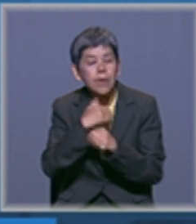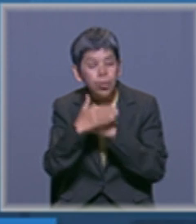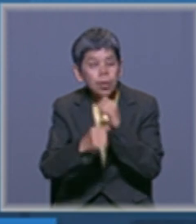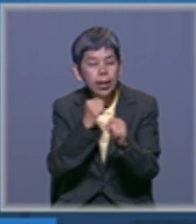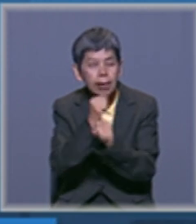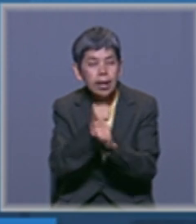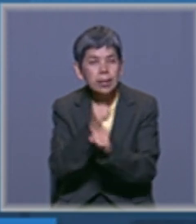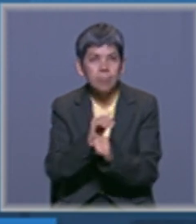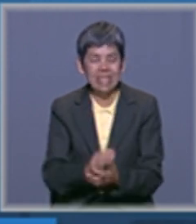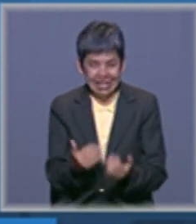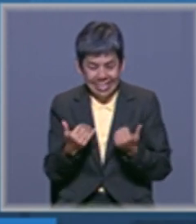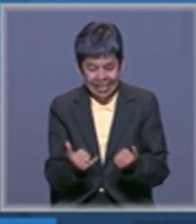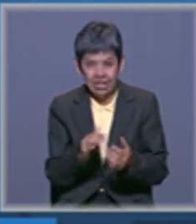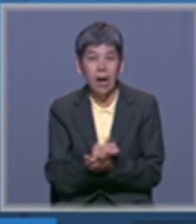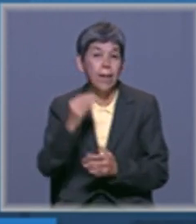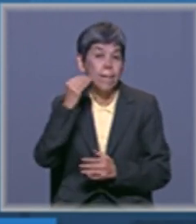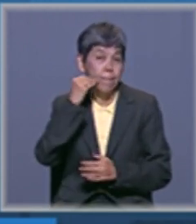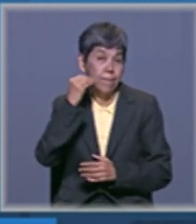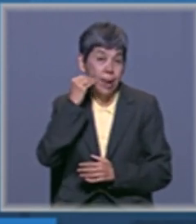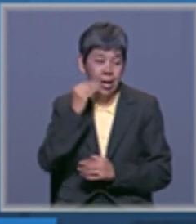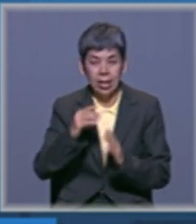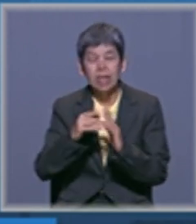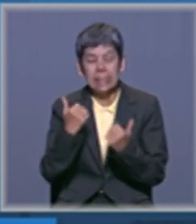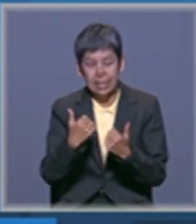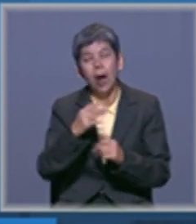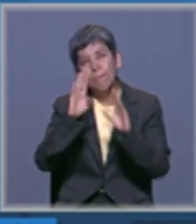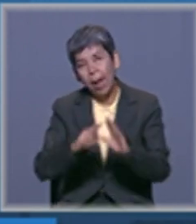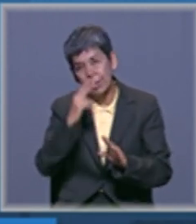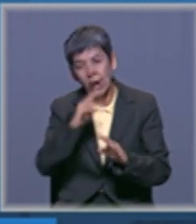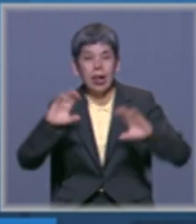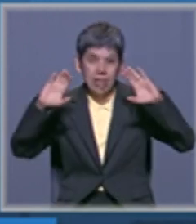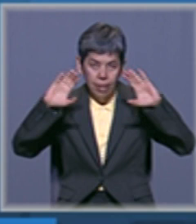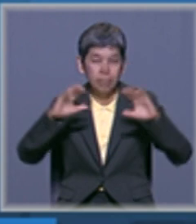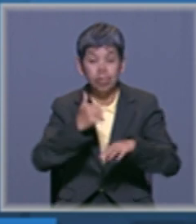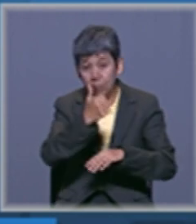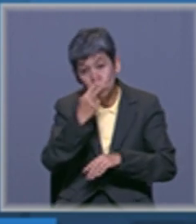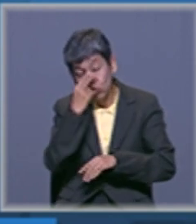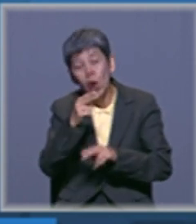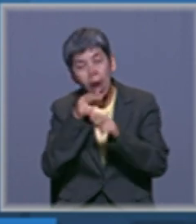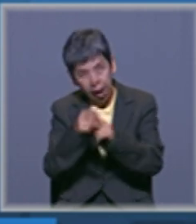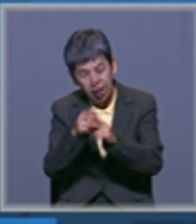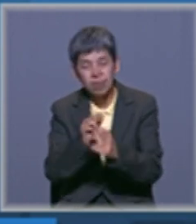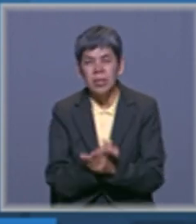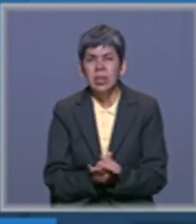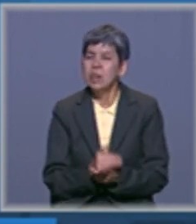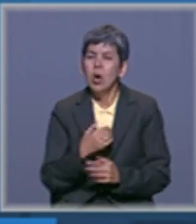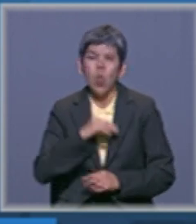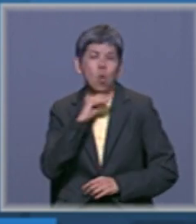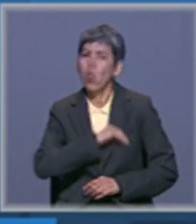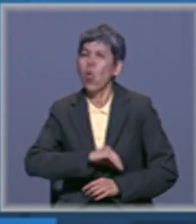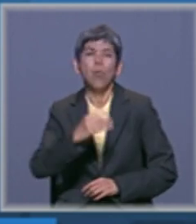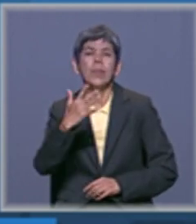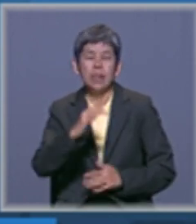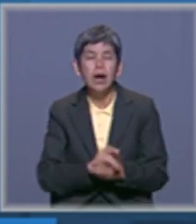ฉะนั้นบรรยากาศที่บ้านสีเสาเทเวศเป็นแบบนี้นะครับรัฐบาลนี้เก่งหรือไม่ดูกันเองแต่ว่าไม่โกงนะครับ